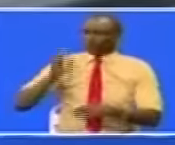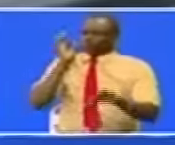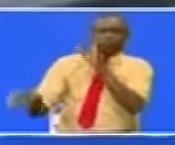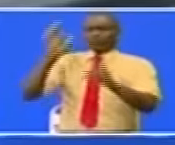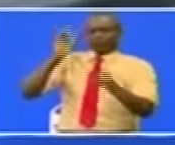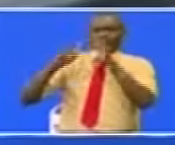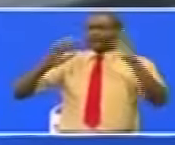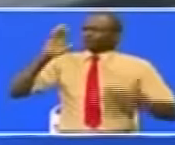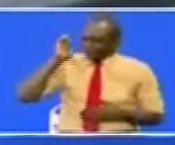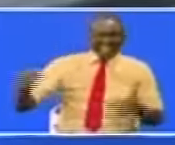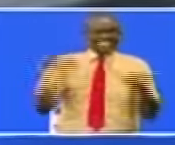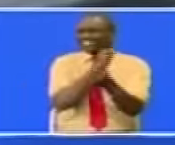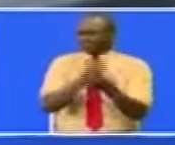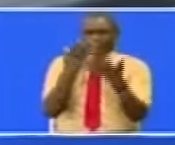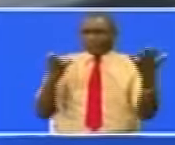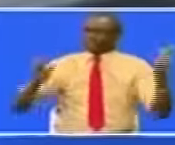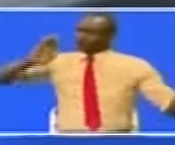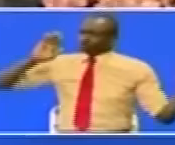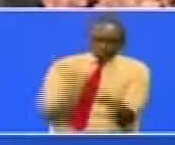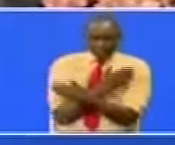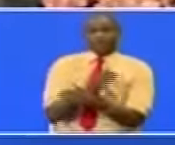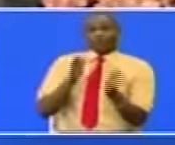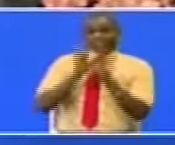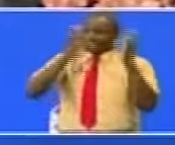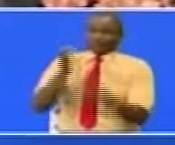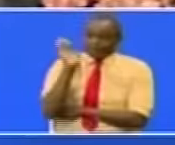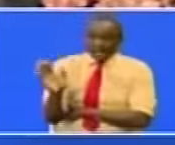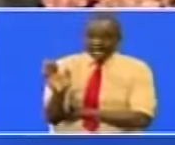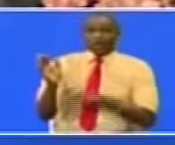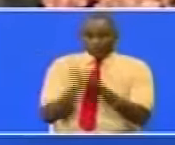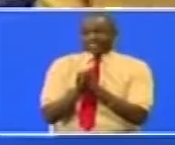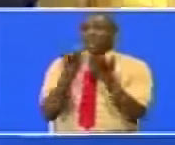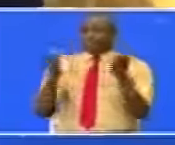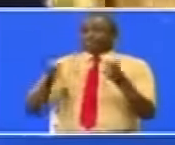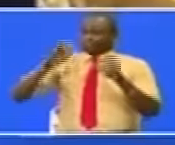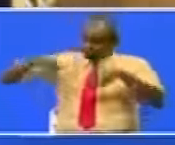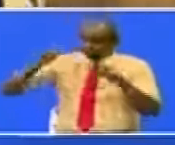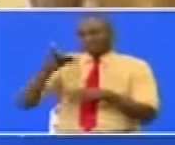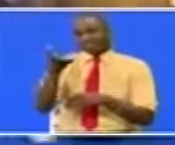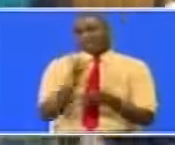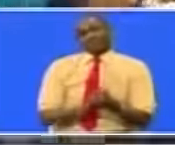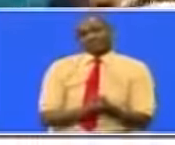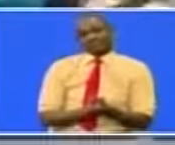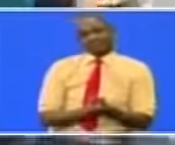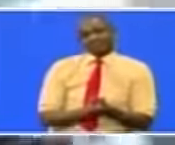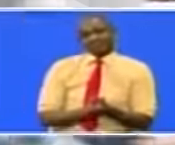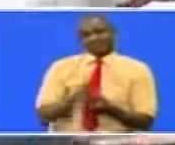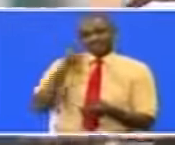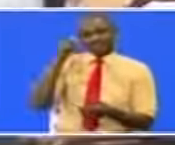nyumba na kuhar Mali ya jamaa huyo iki ya familia yake pamoja Na mimea shamban Fred muturi ktn news